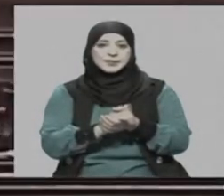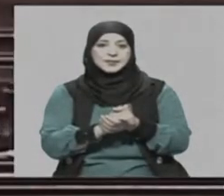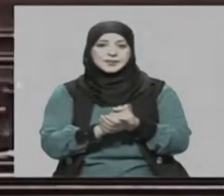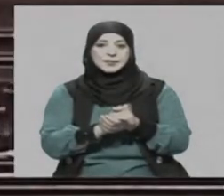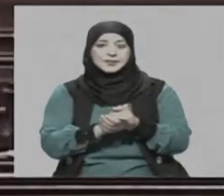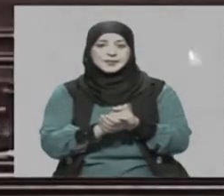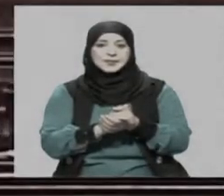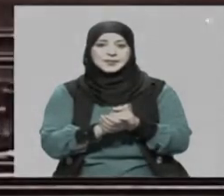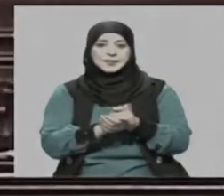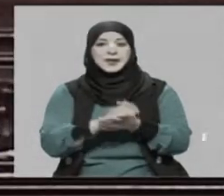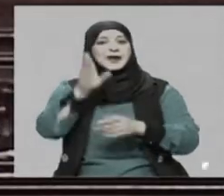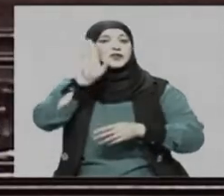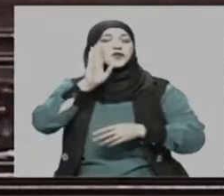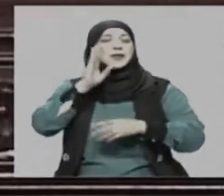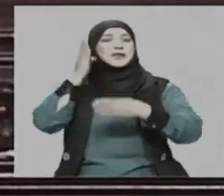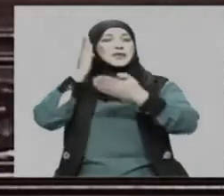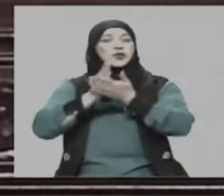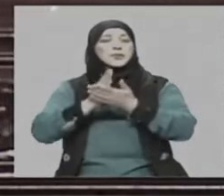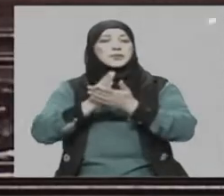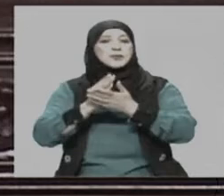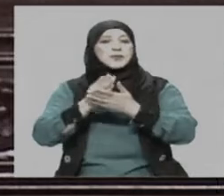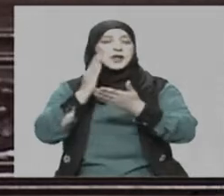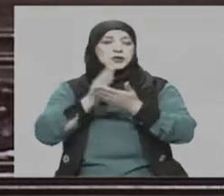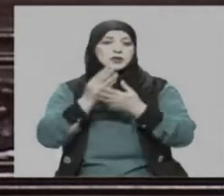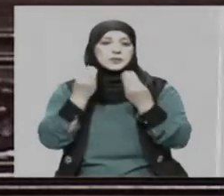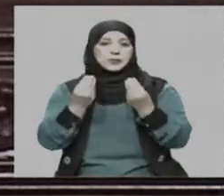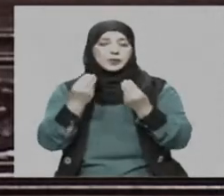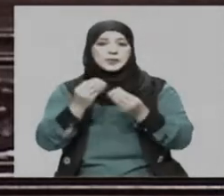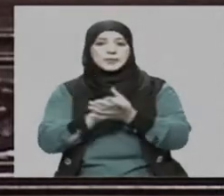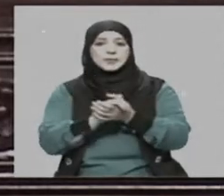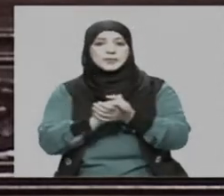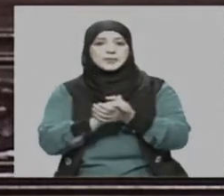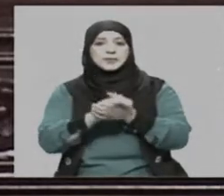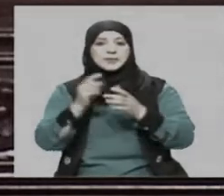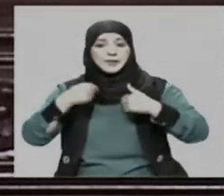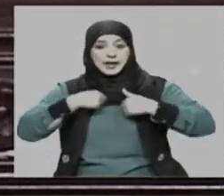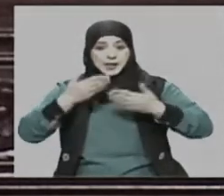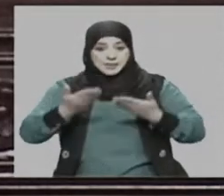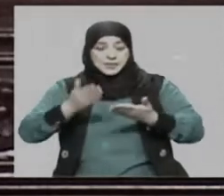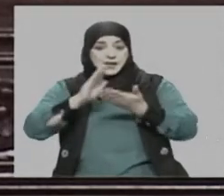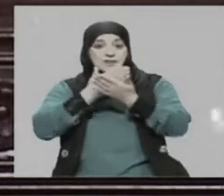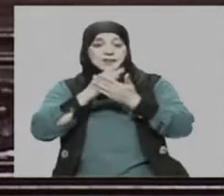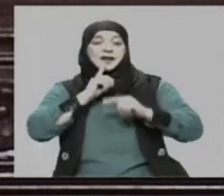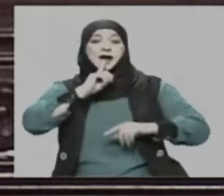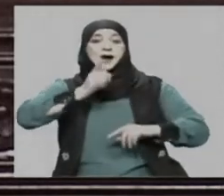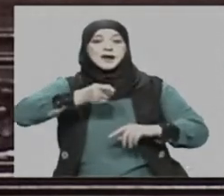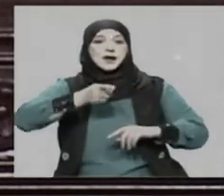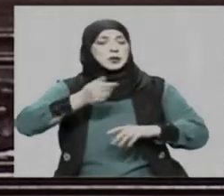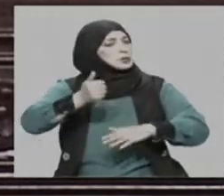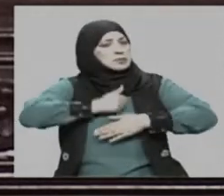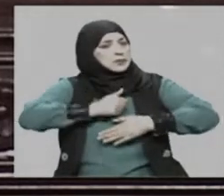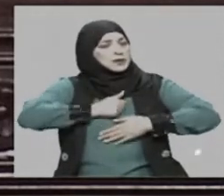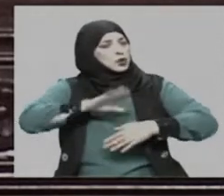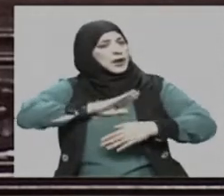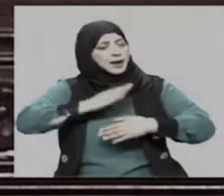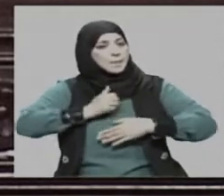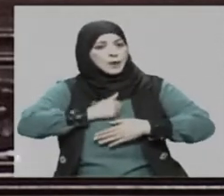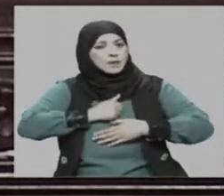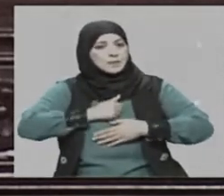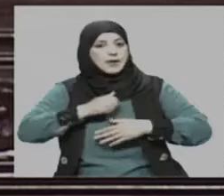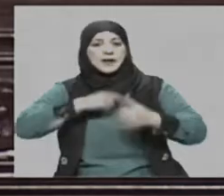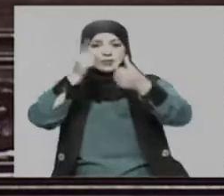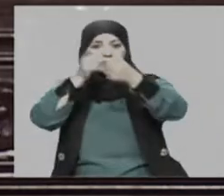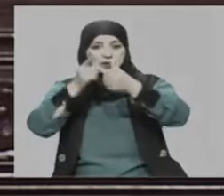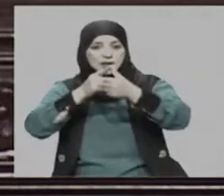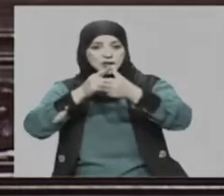الرجاء عدم المقاطعة، الحاجة دوك هذايا أنا قررت طوعية، قررت الحاجتين، أول حاجة